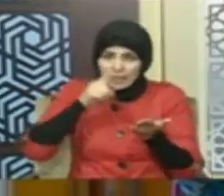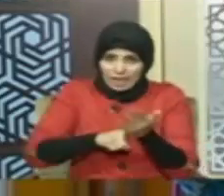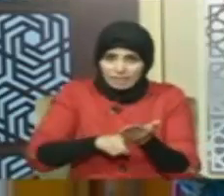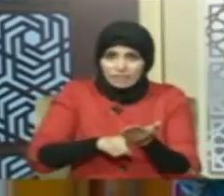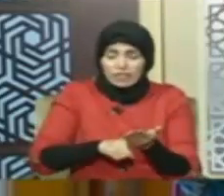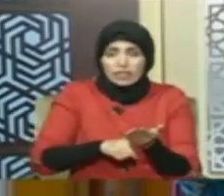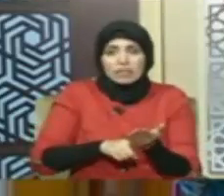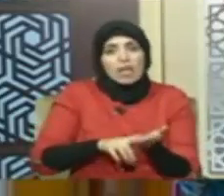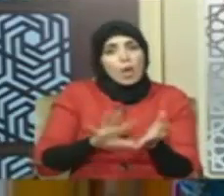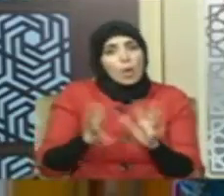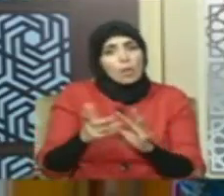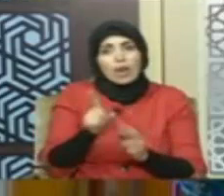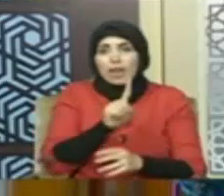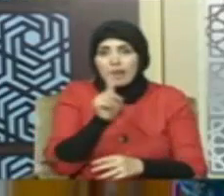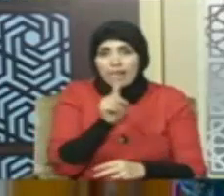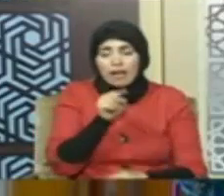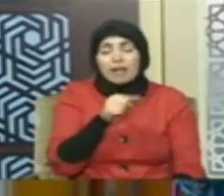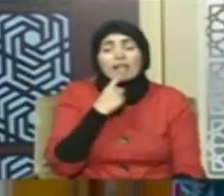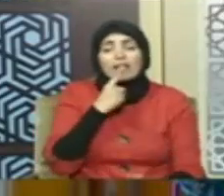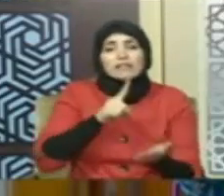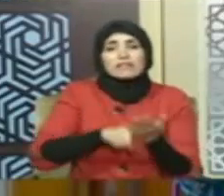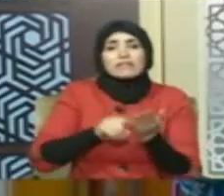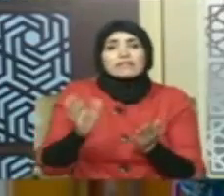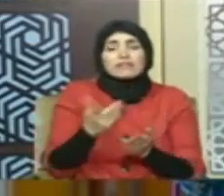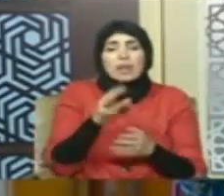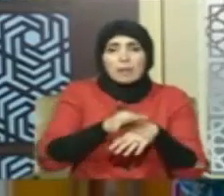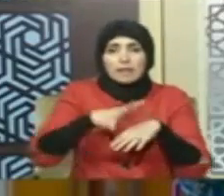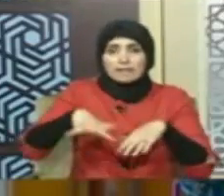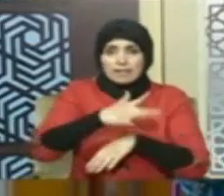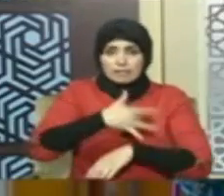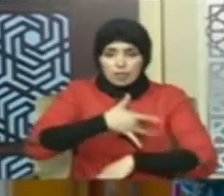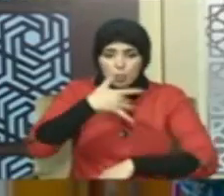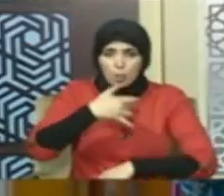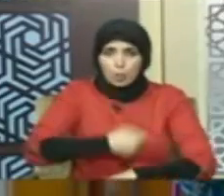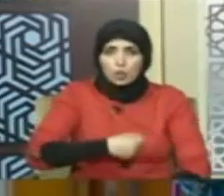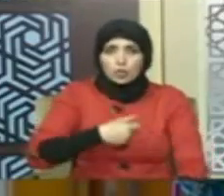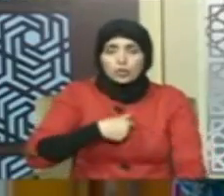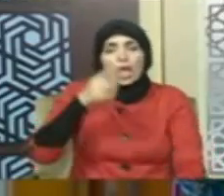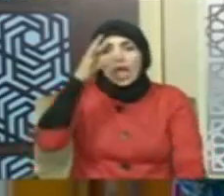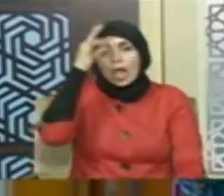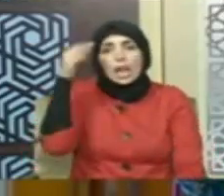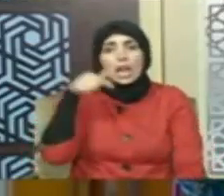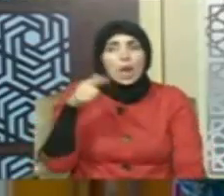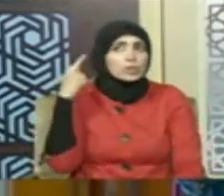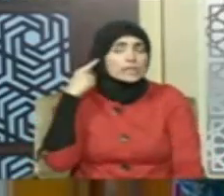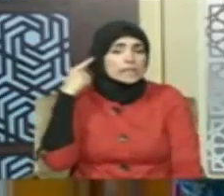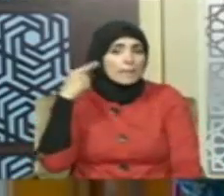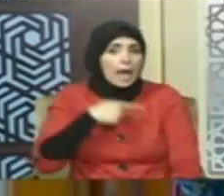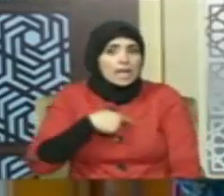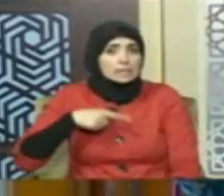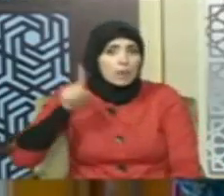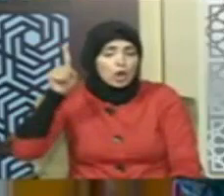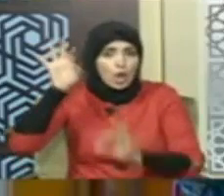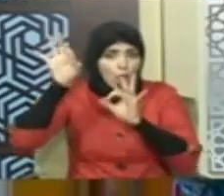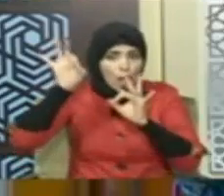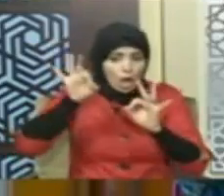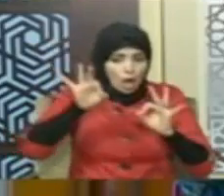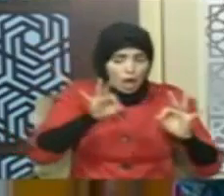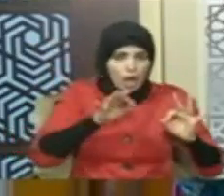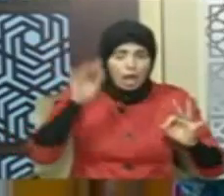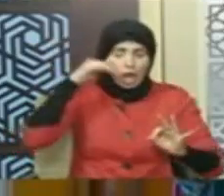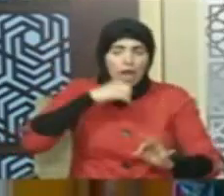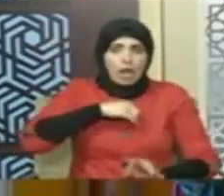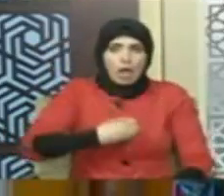المؤمنون الذين إذا ذكر الله وجلت قلوبهم. الله نزل